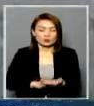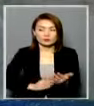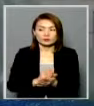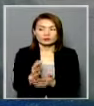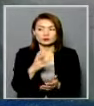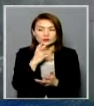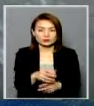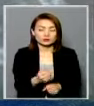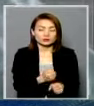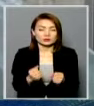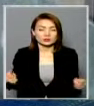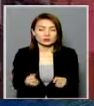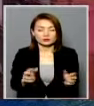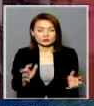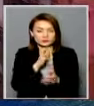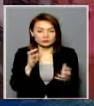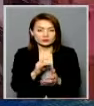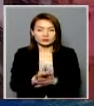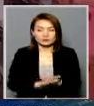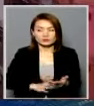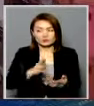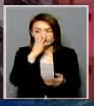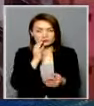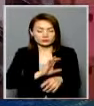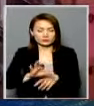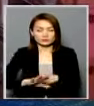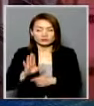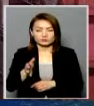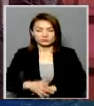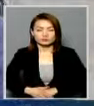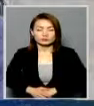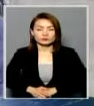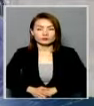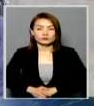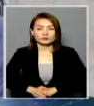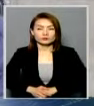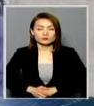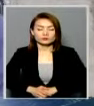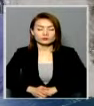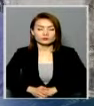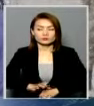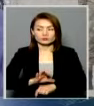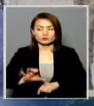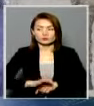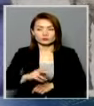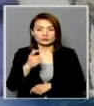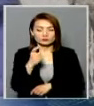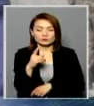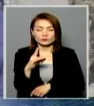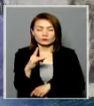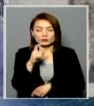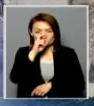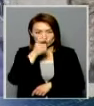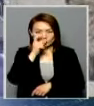жоғары температурадағы тоңазытқыштарда сақталып, кейін алыс жақын шетелдерге экспортталады. Я экспортқа енді Грузияға,